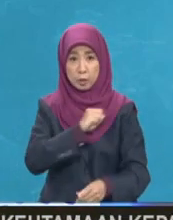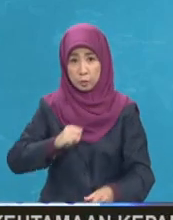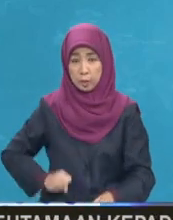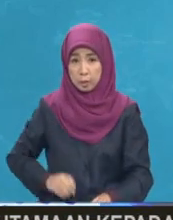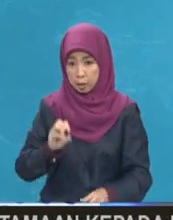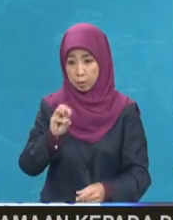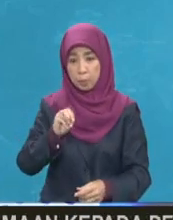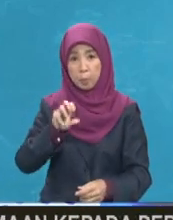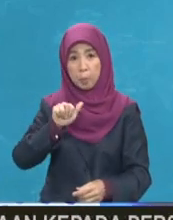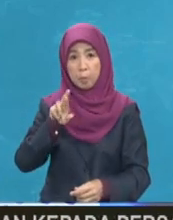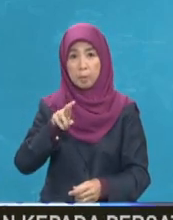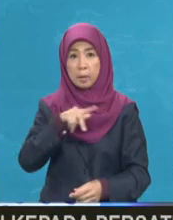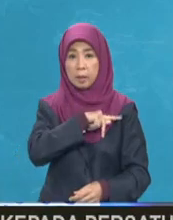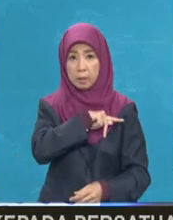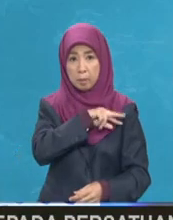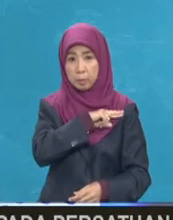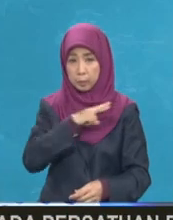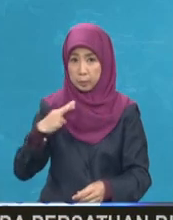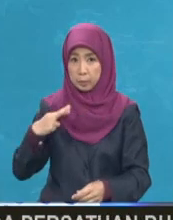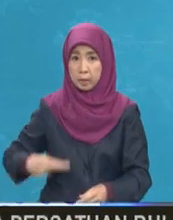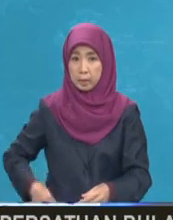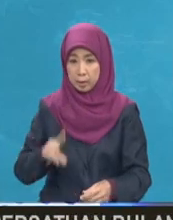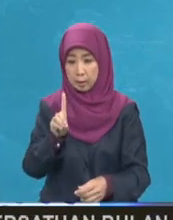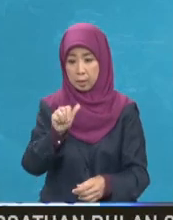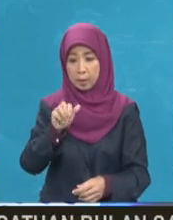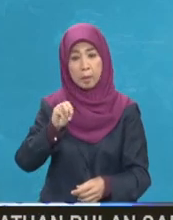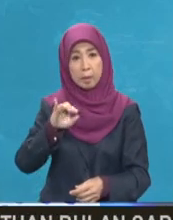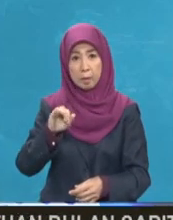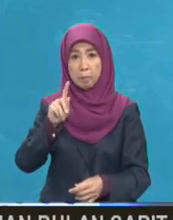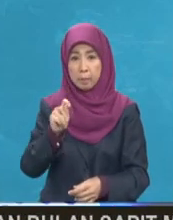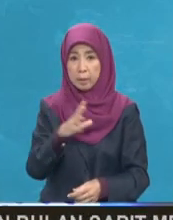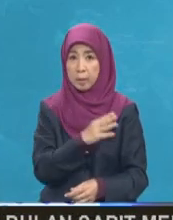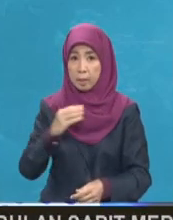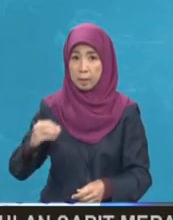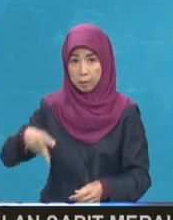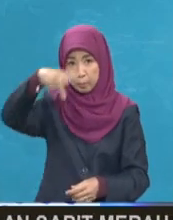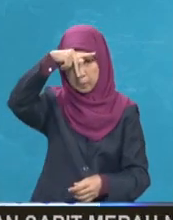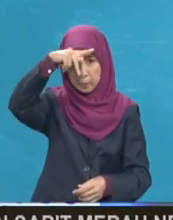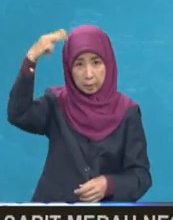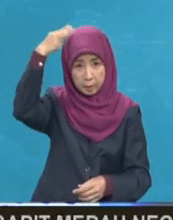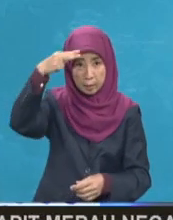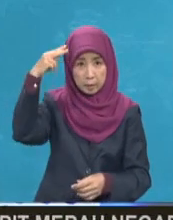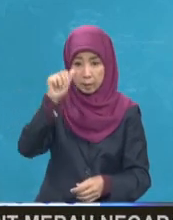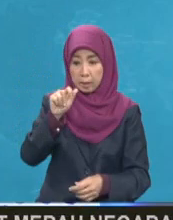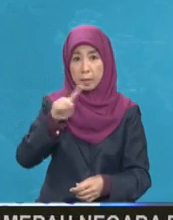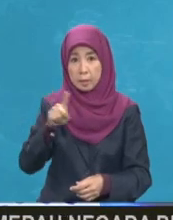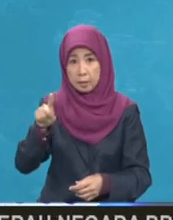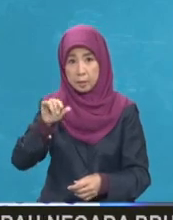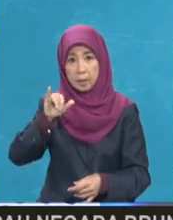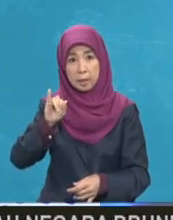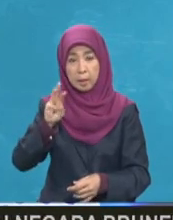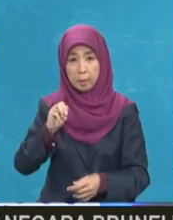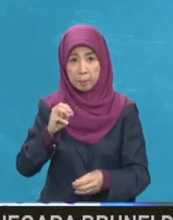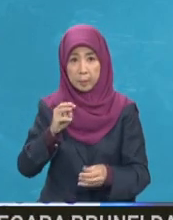anak damai dan almarhum durian teraman Mulia Paduka Sri penyiaran mudah Haji Abdul adzim majelis berlangsung ke masjid